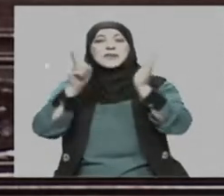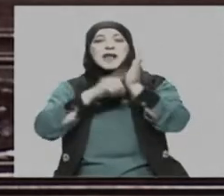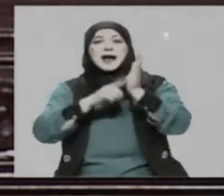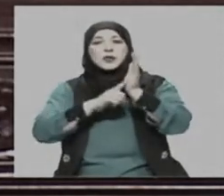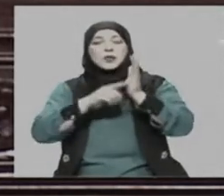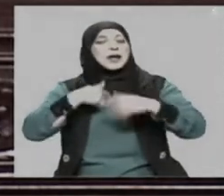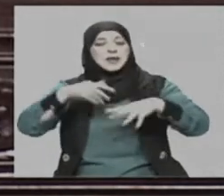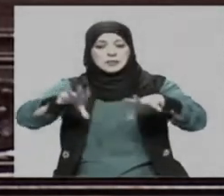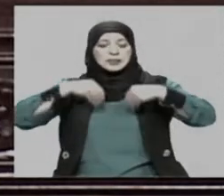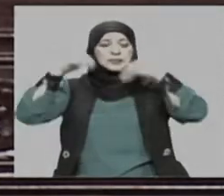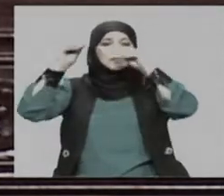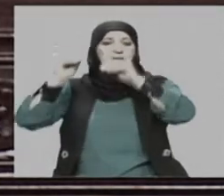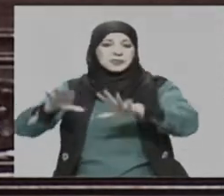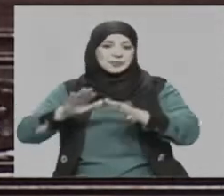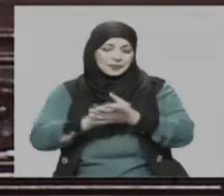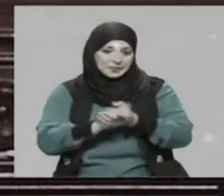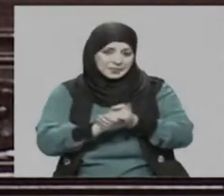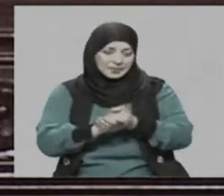القانون.